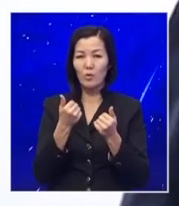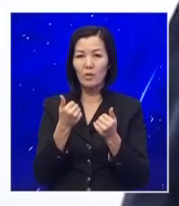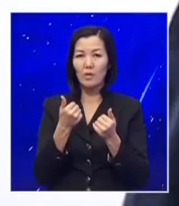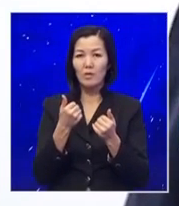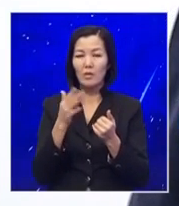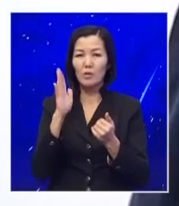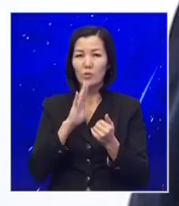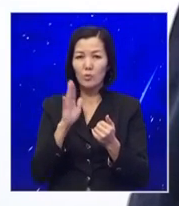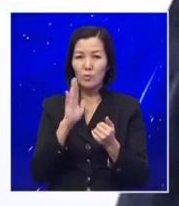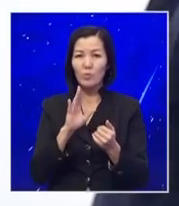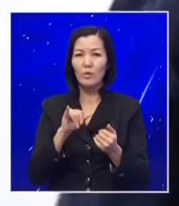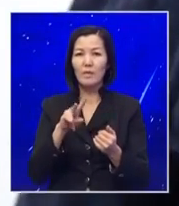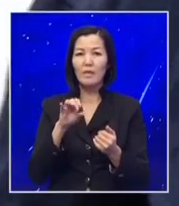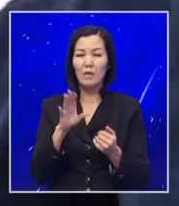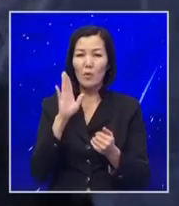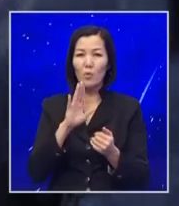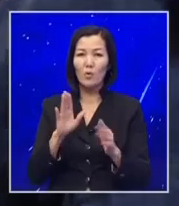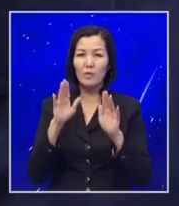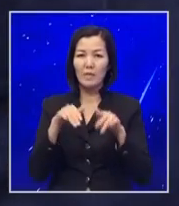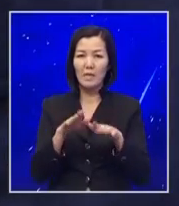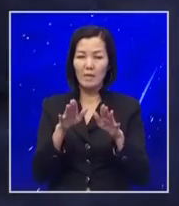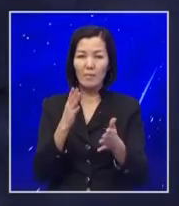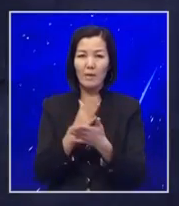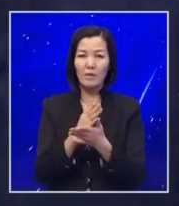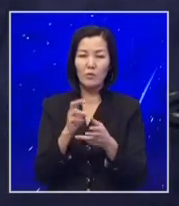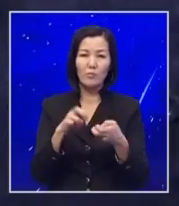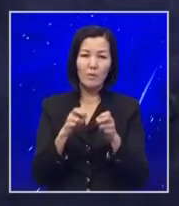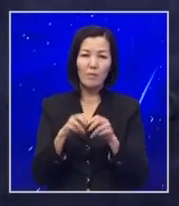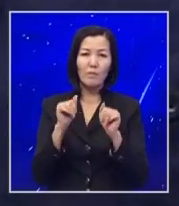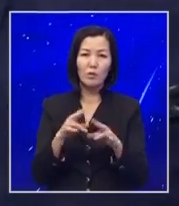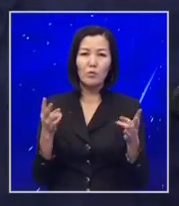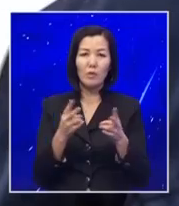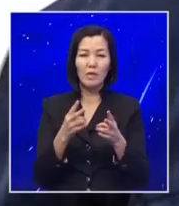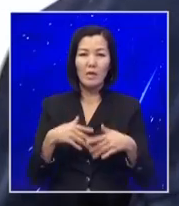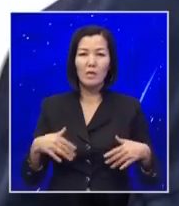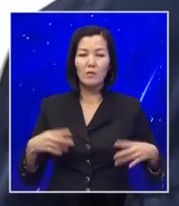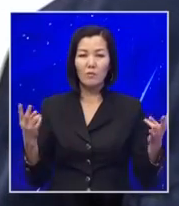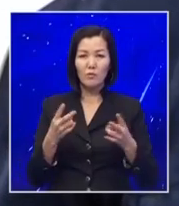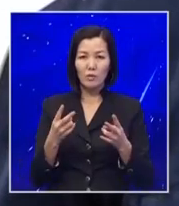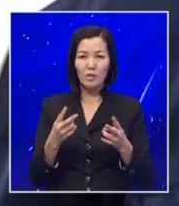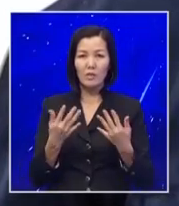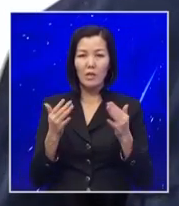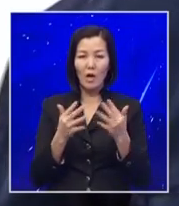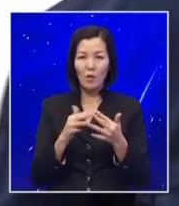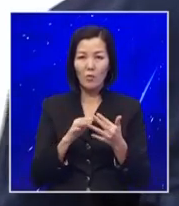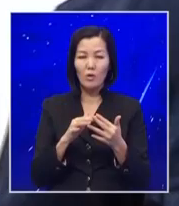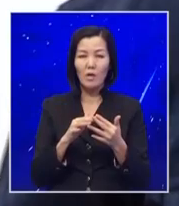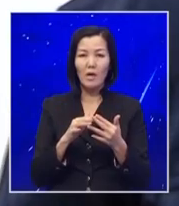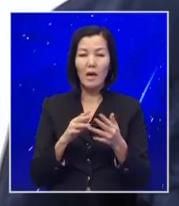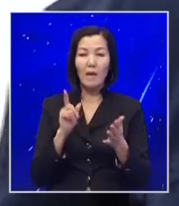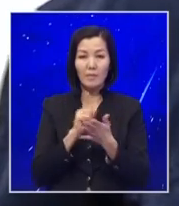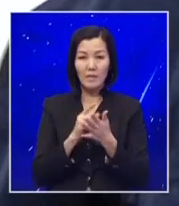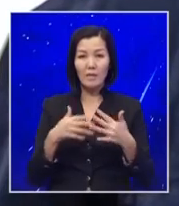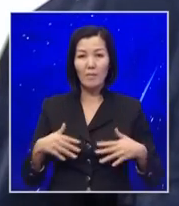канал, су, леміз бар. Сол осы мәселені шешіп берсеңіздер, мал үшін ғой, енді кіші ауыл болғаннан кейін малсыз болмайды,